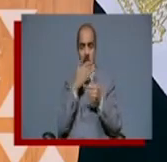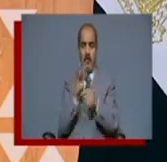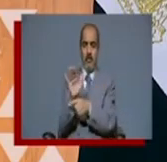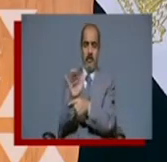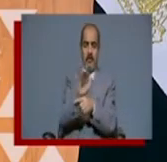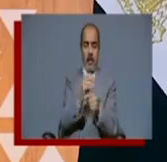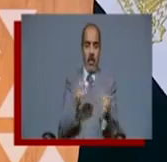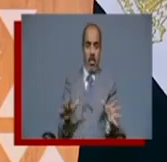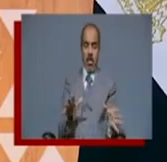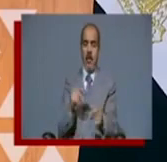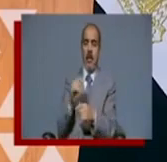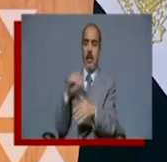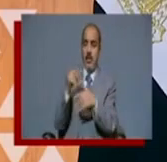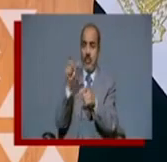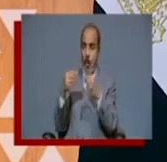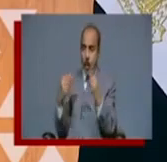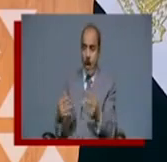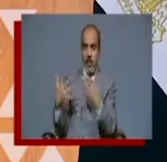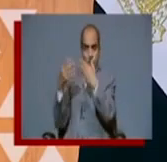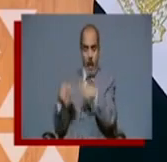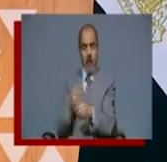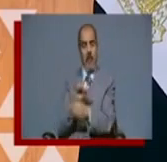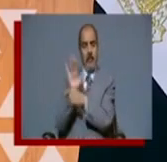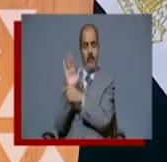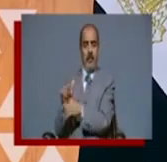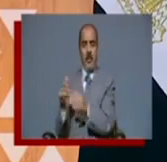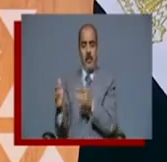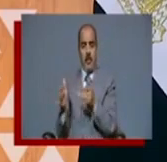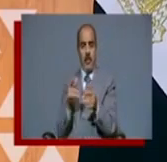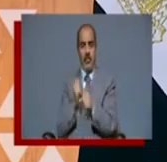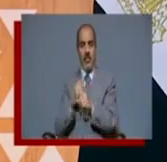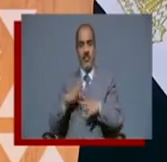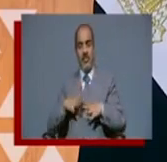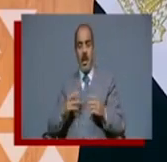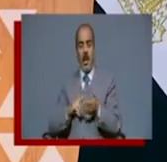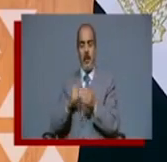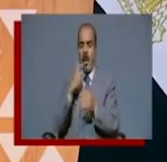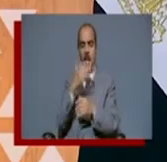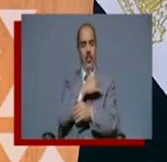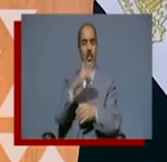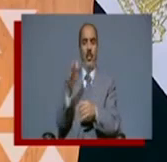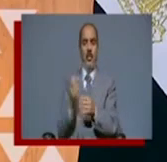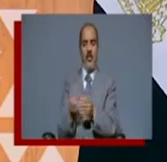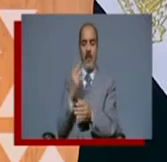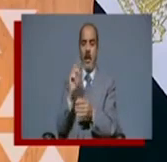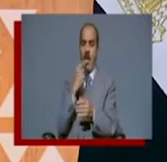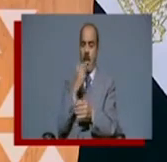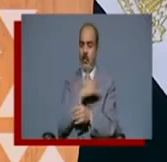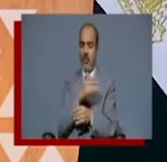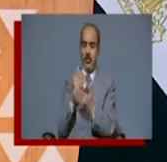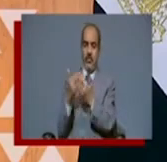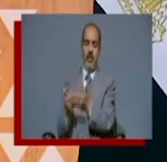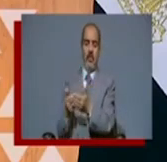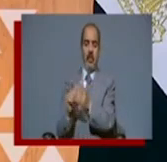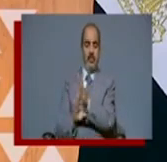بقى للبند رقم اثنين في خطه العمل ايه كمان العمال محتاجينه غير القانون طيب احنا يعني العمال محتاجين حاجات